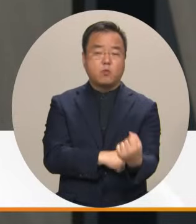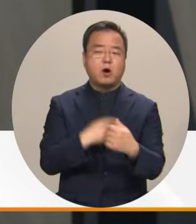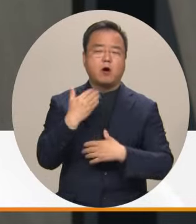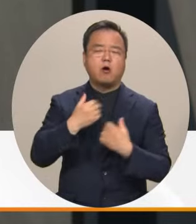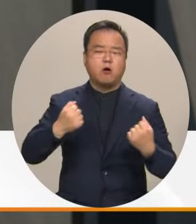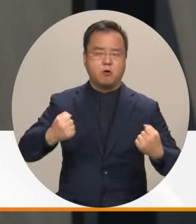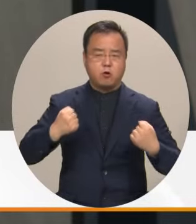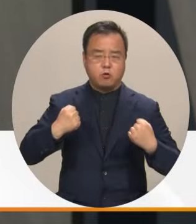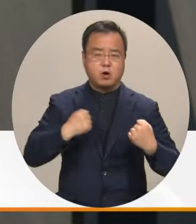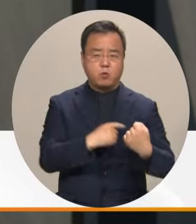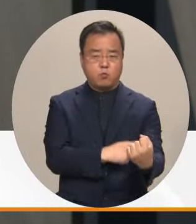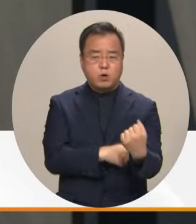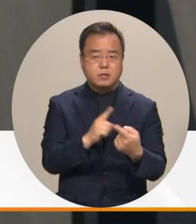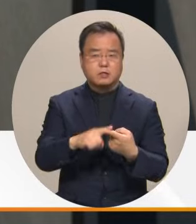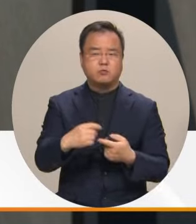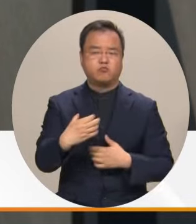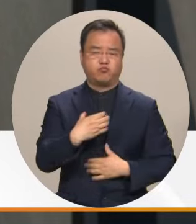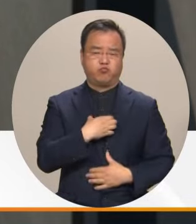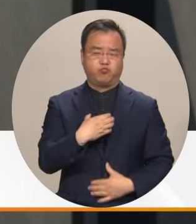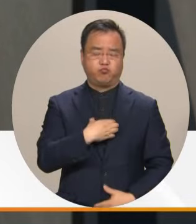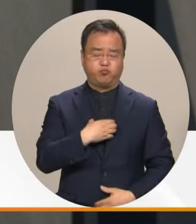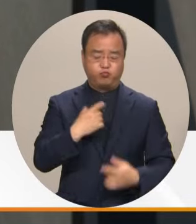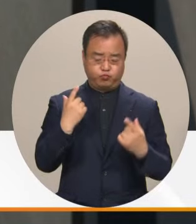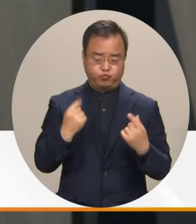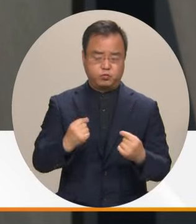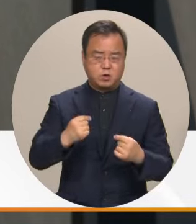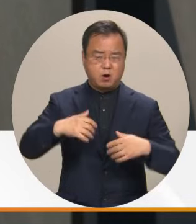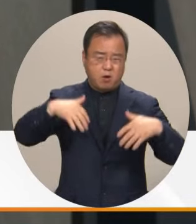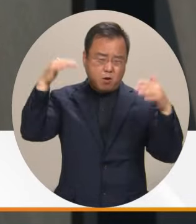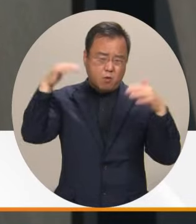권리에심각한위협이되고있습니다 .지금우리가겪고있는폭염과폭우같은문제는